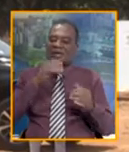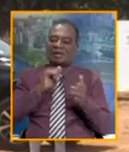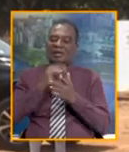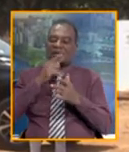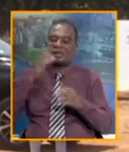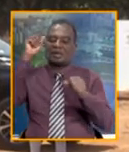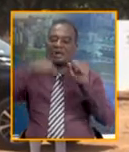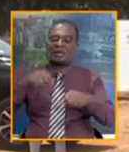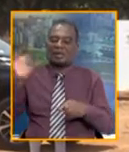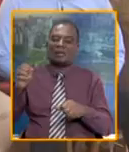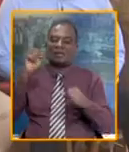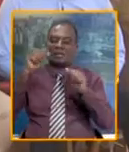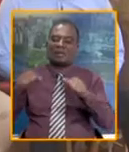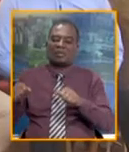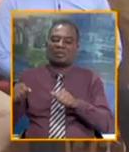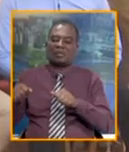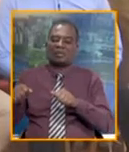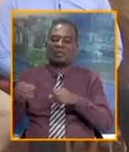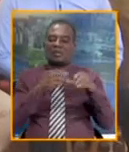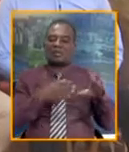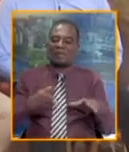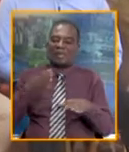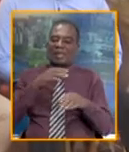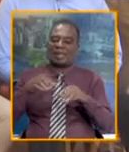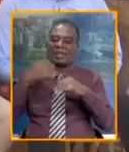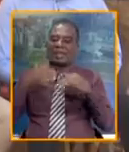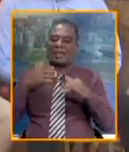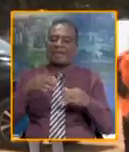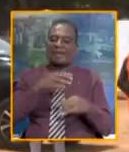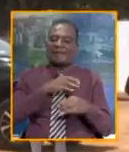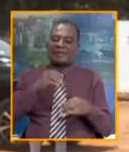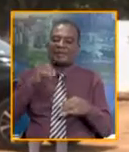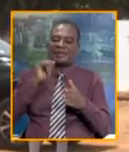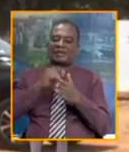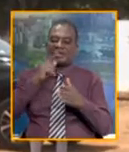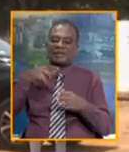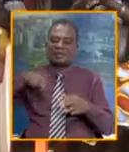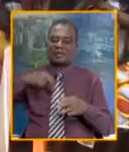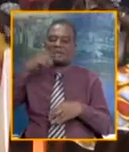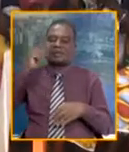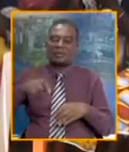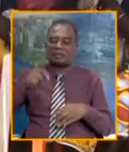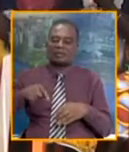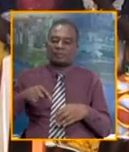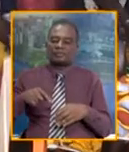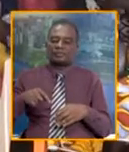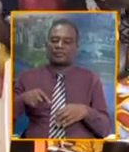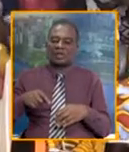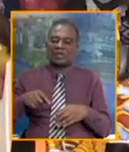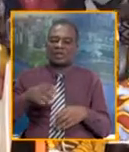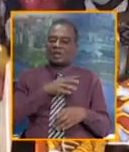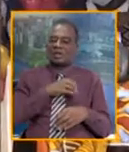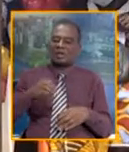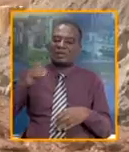la capacité à pouvoir mettre en synergie le génie artisanal et le génie technologique. Et c'est de ça que nous avons besoin. Livrable dans un délai